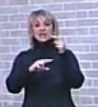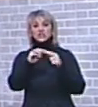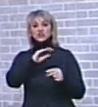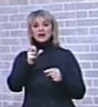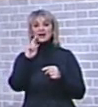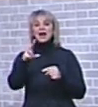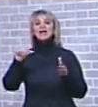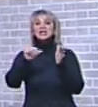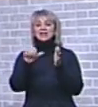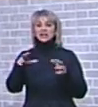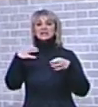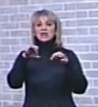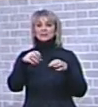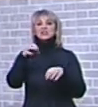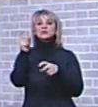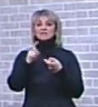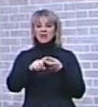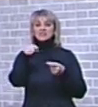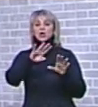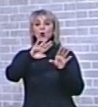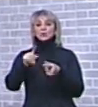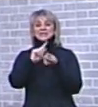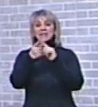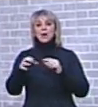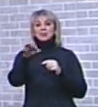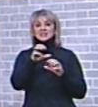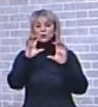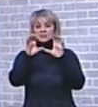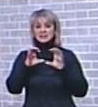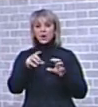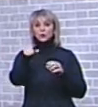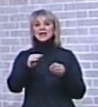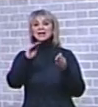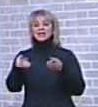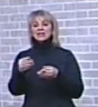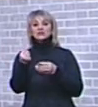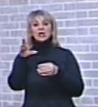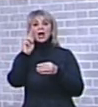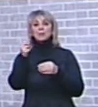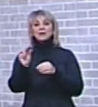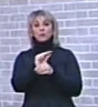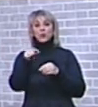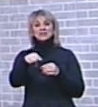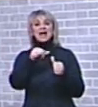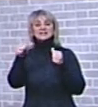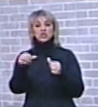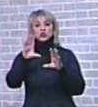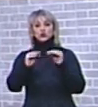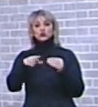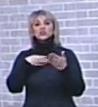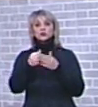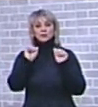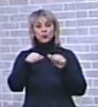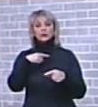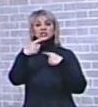ЖКХ, энергетике, транспорту и связи. После изменения областного закона откладывать деньги на капремонт на отдельный счет собственники